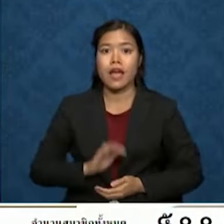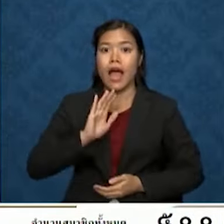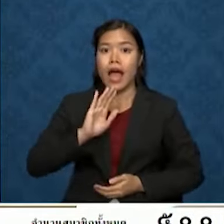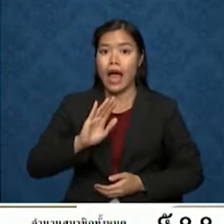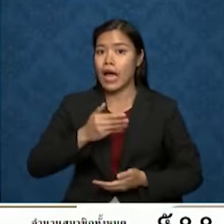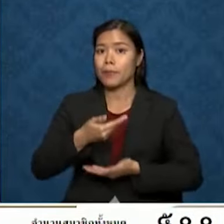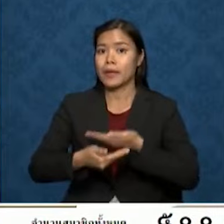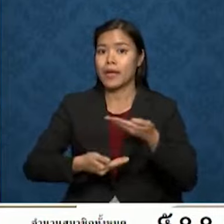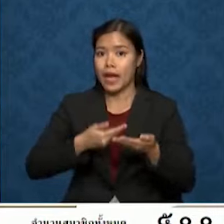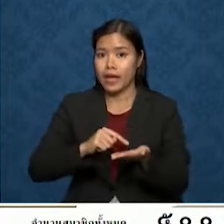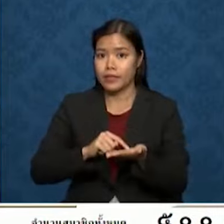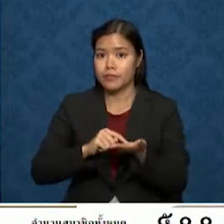ุม